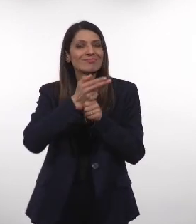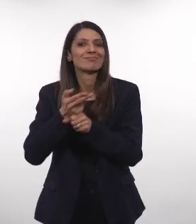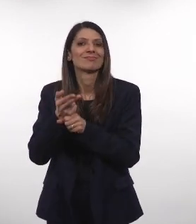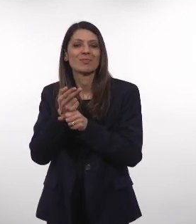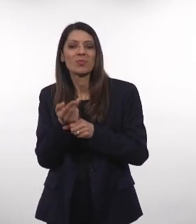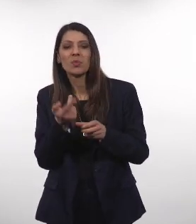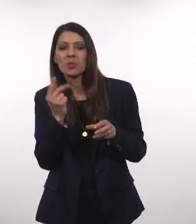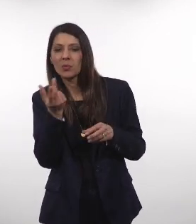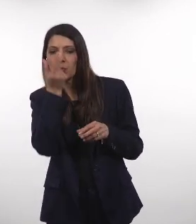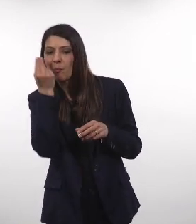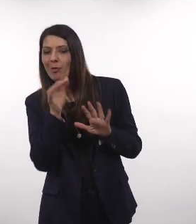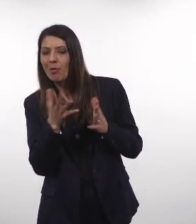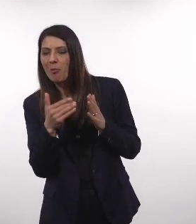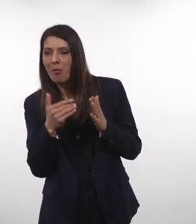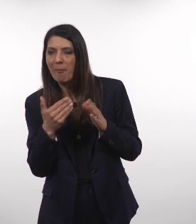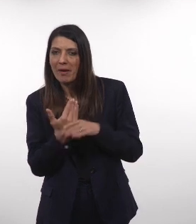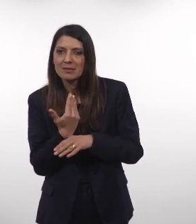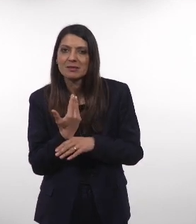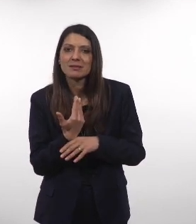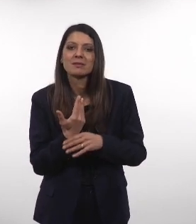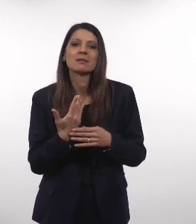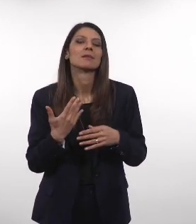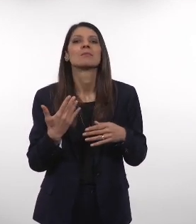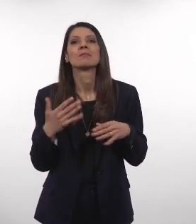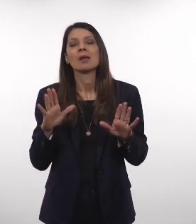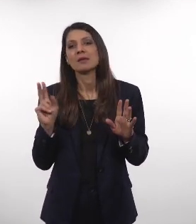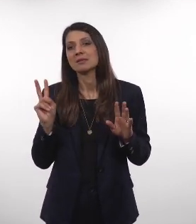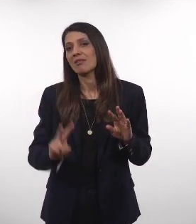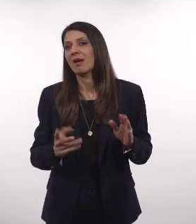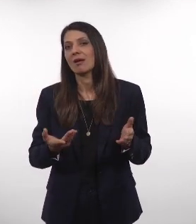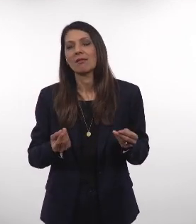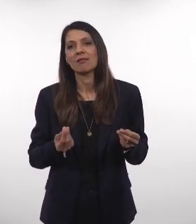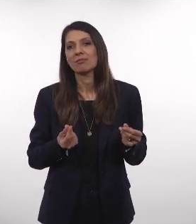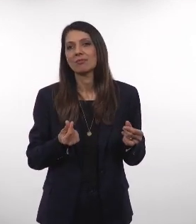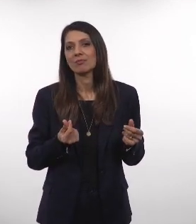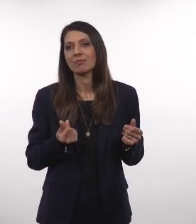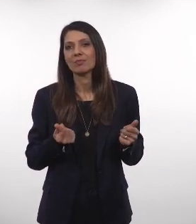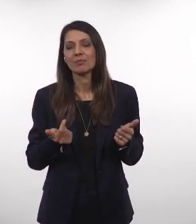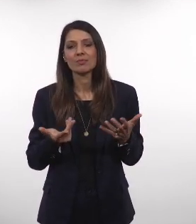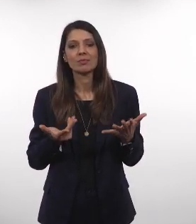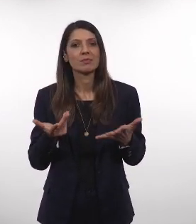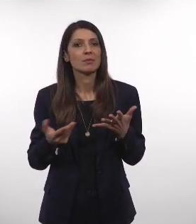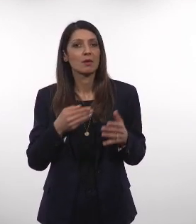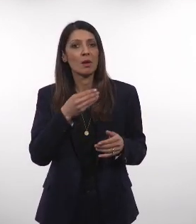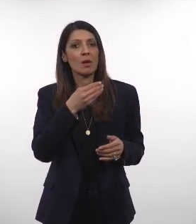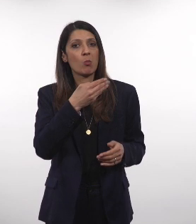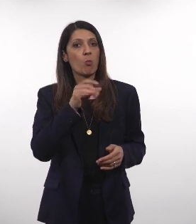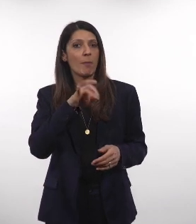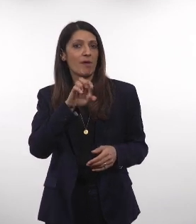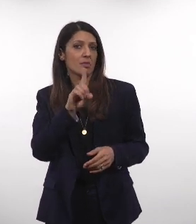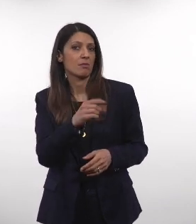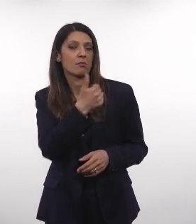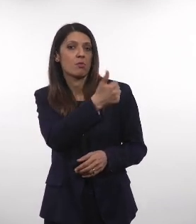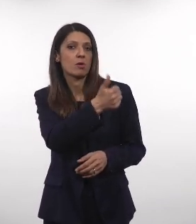de l'habituation aux soins. Donc c'est vrai que voilà, du coup, Mohamed est un peu